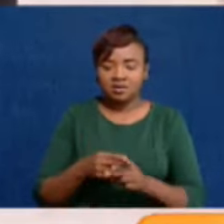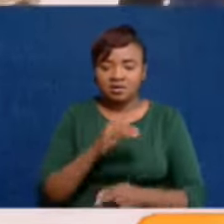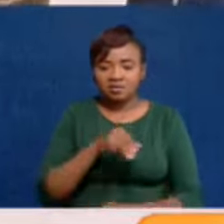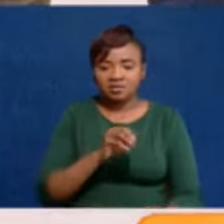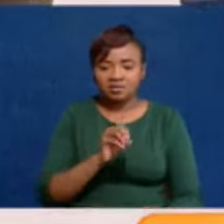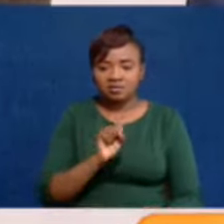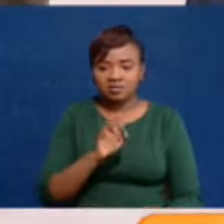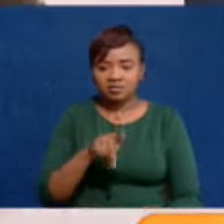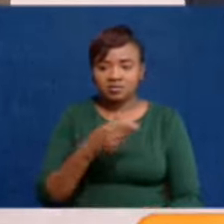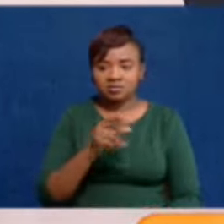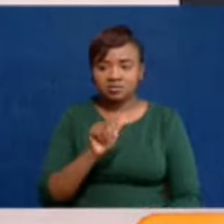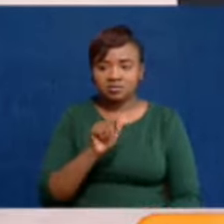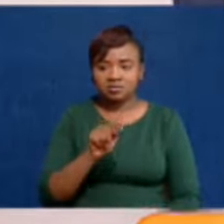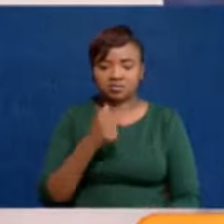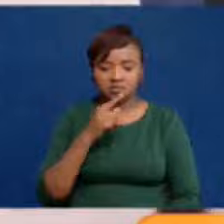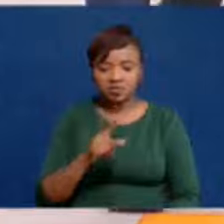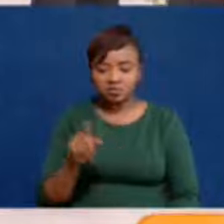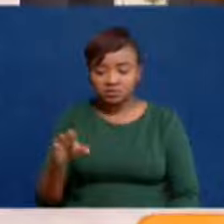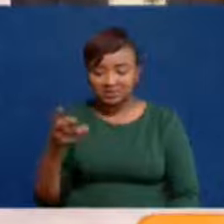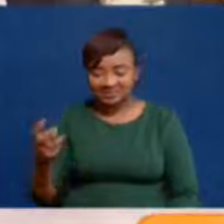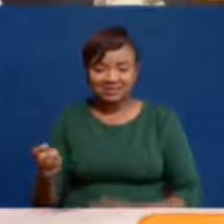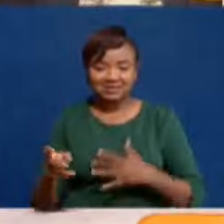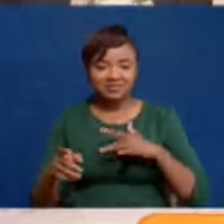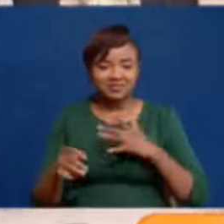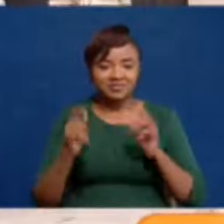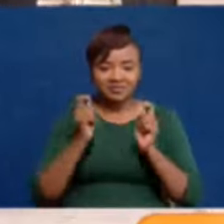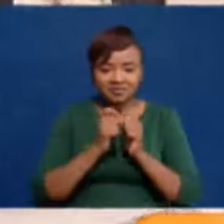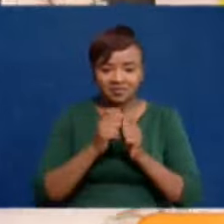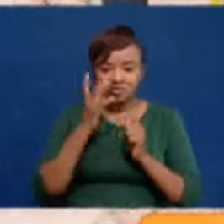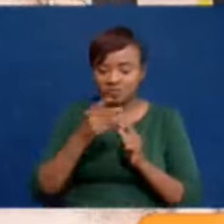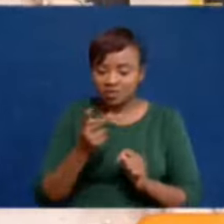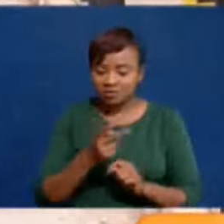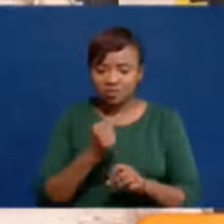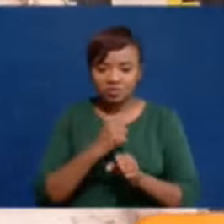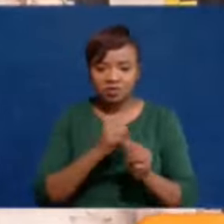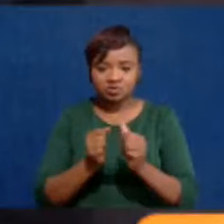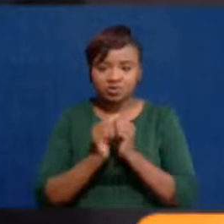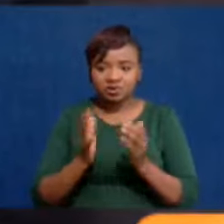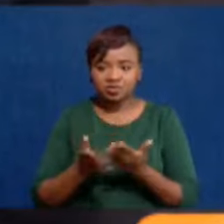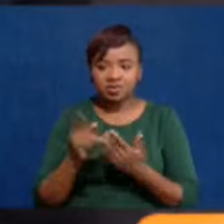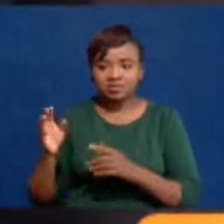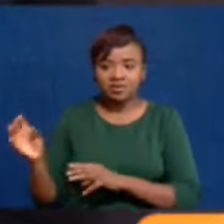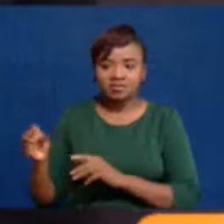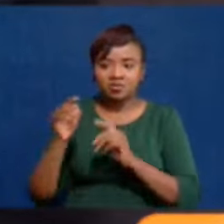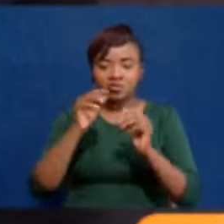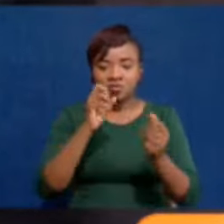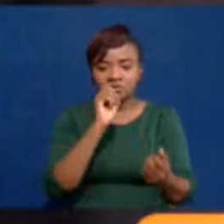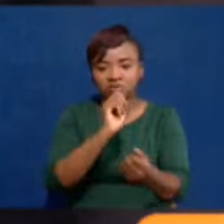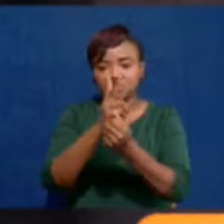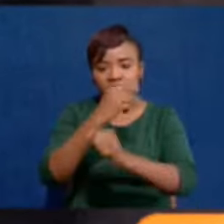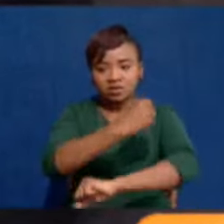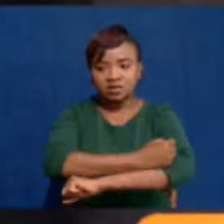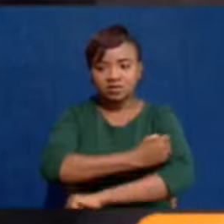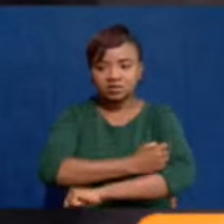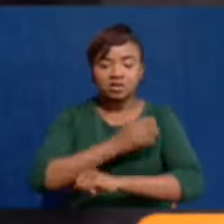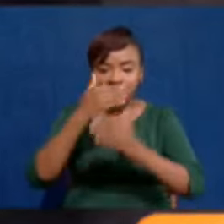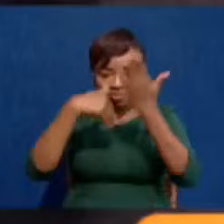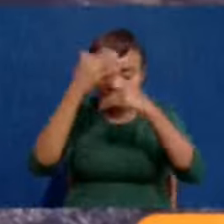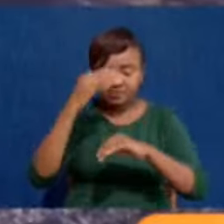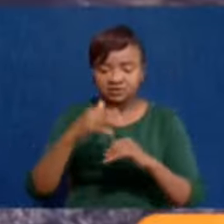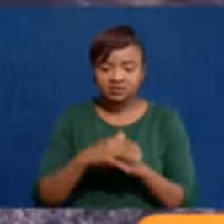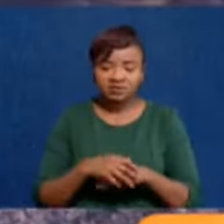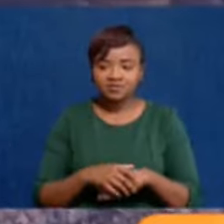anasema kifo chake ni pigo kwa familia, kwani walikuwa wakitafuta pesa za kumpeleka chuo kikuu. Kweyu aliteketea hadi kufariki pamoja